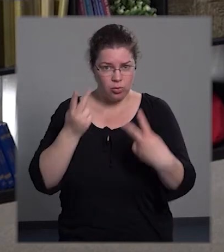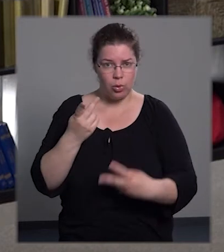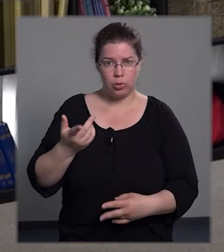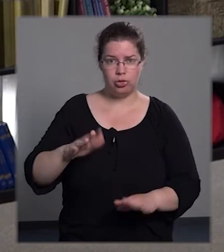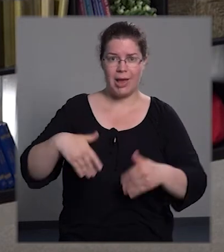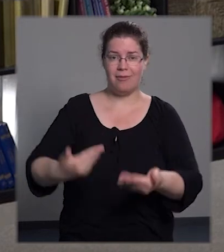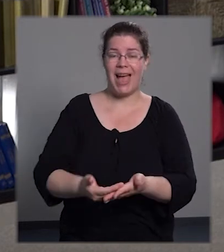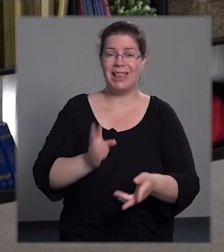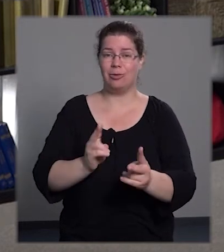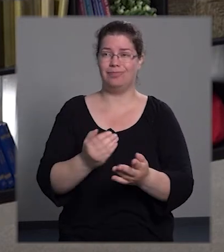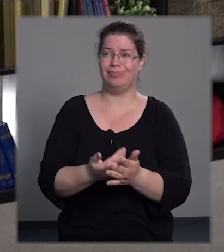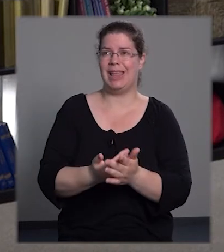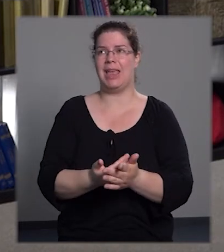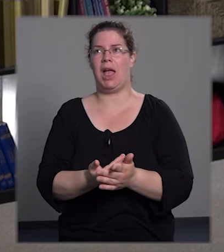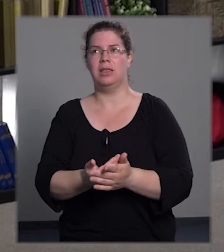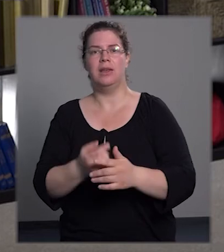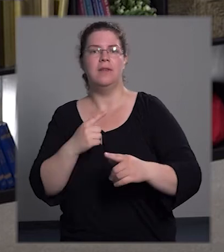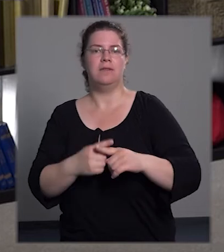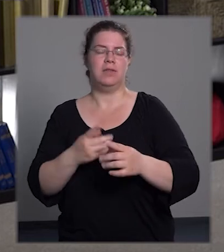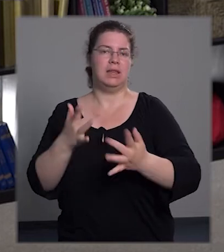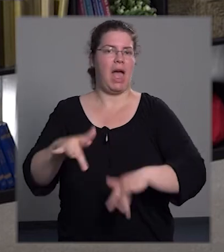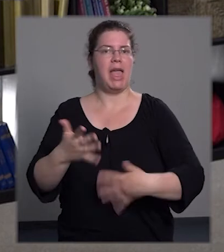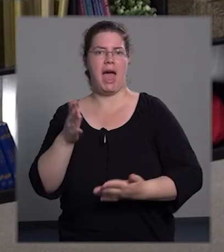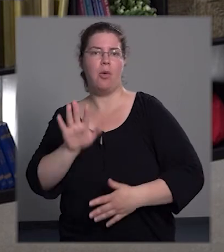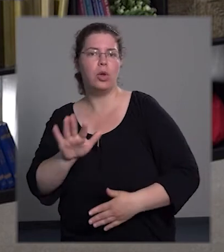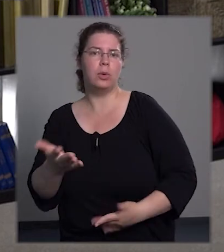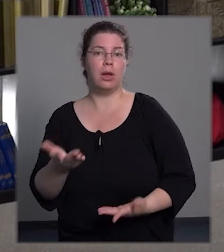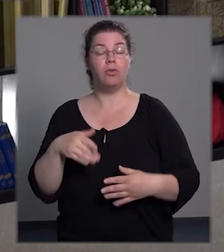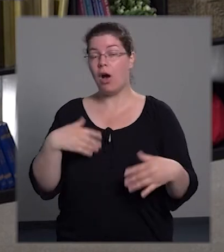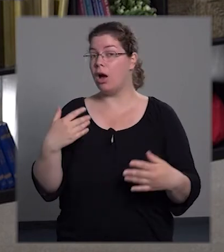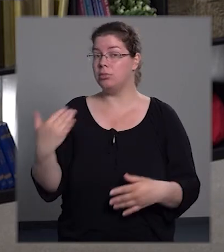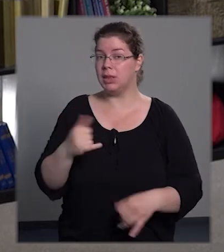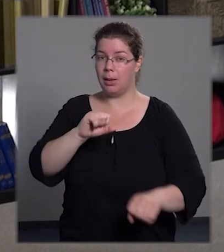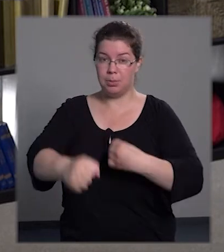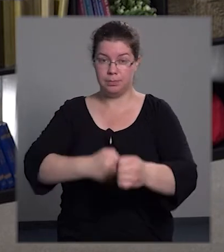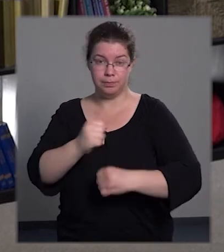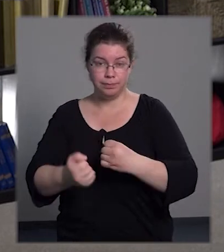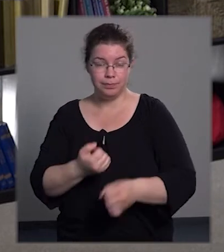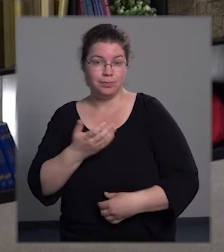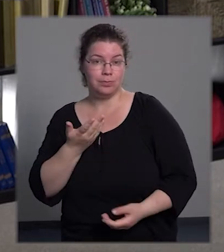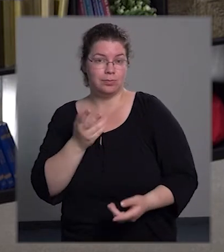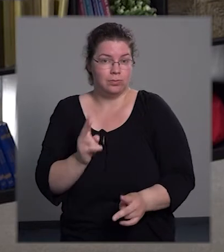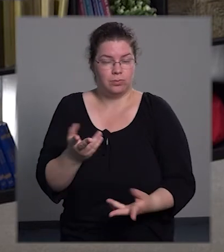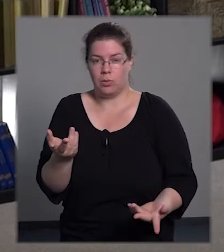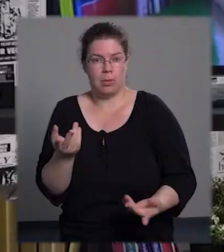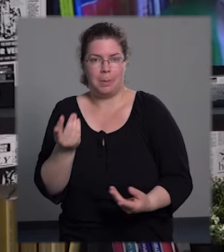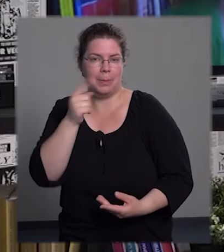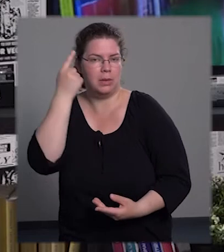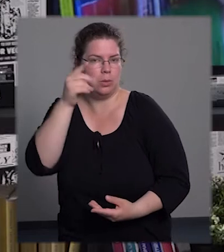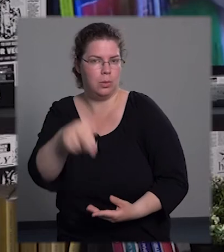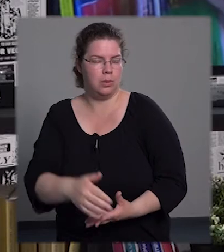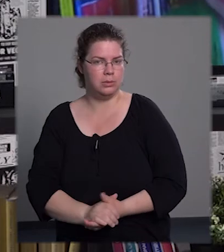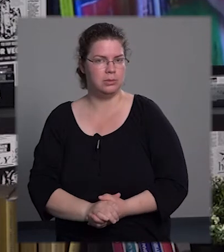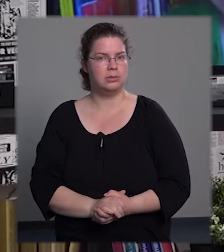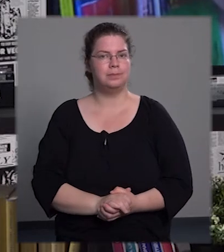valami fix helye, valami otthona, ahol van, vagy épp az, hogy ebben a mozgásban találta meg inkább az otthonosságot? Mit tudunk?